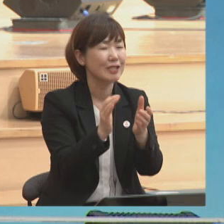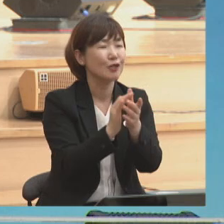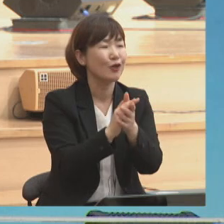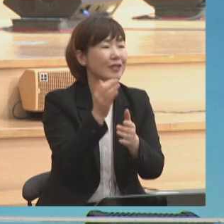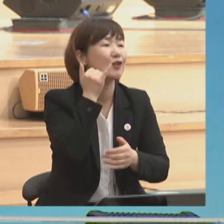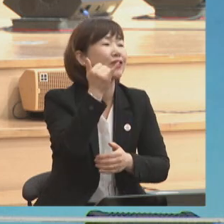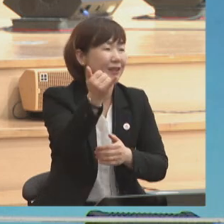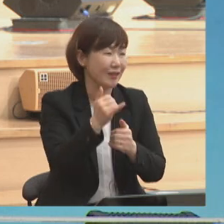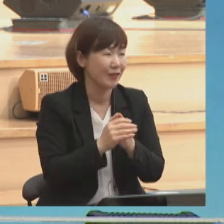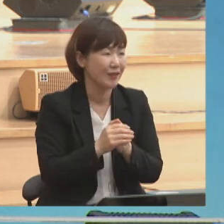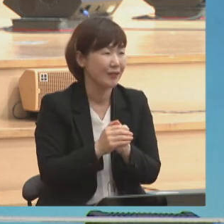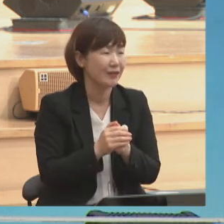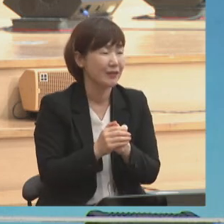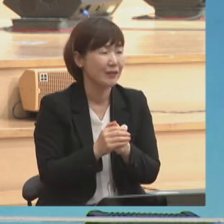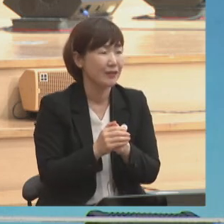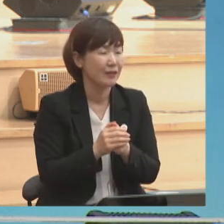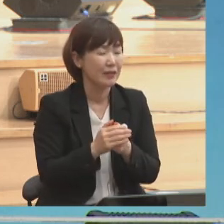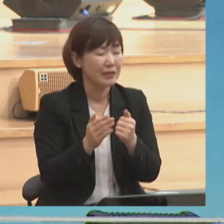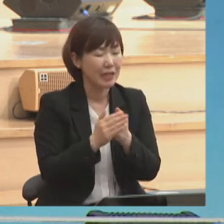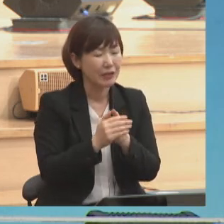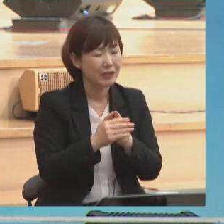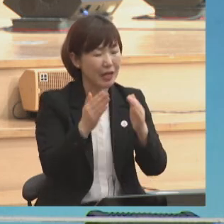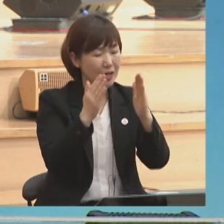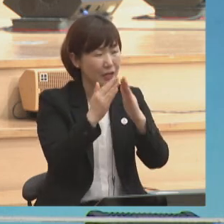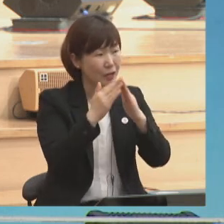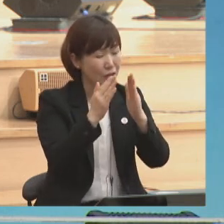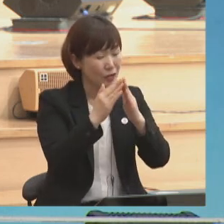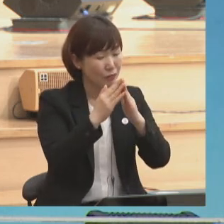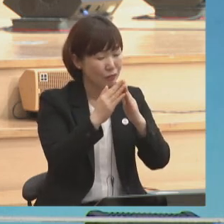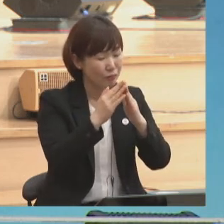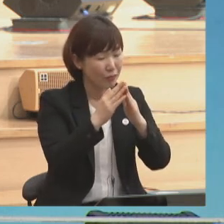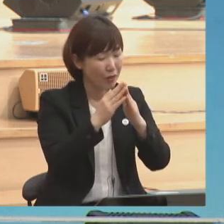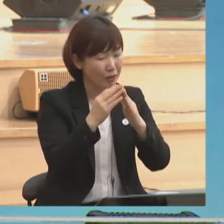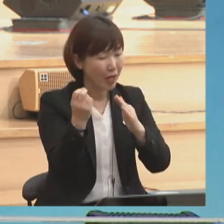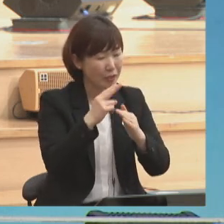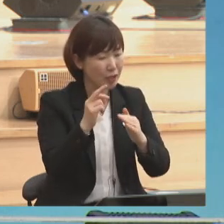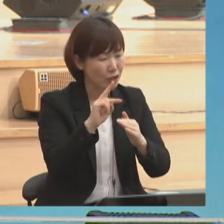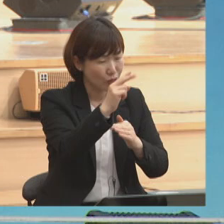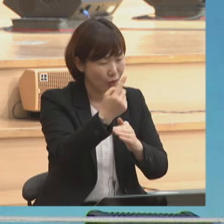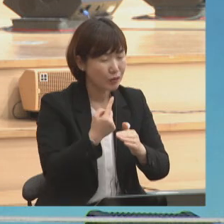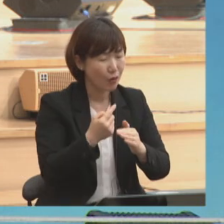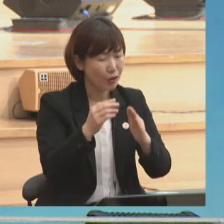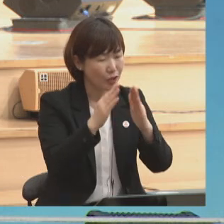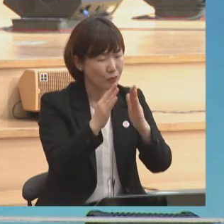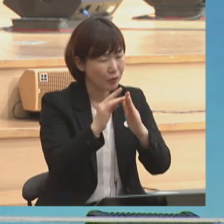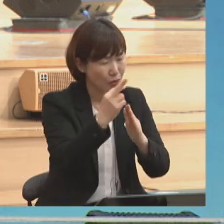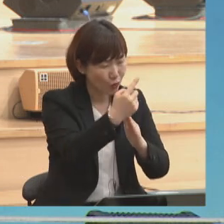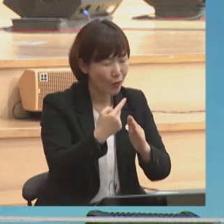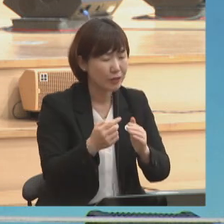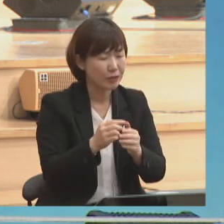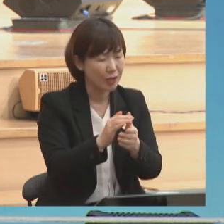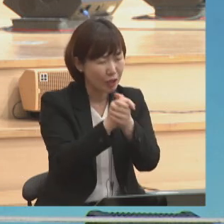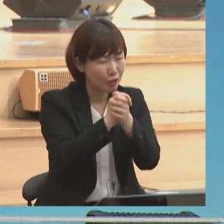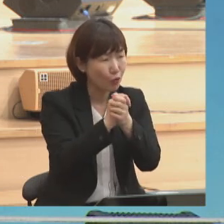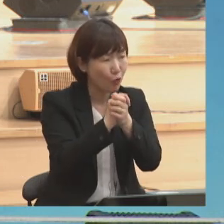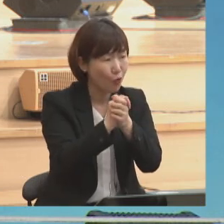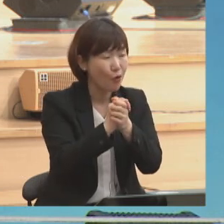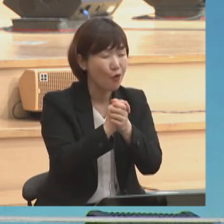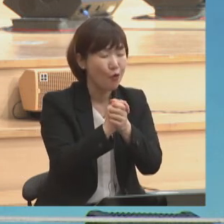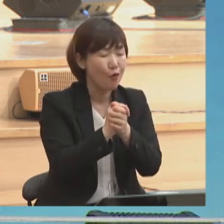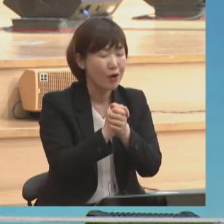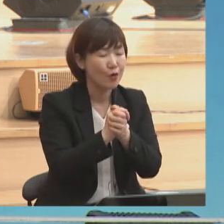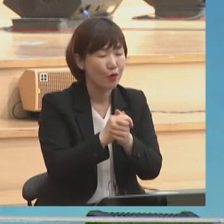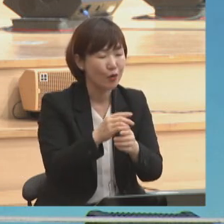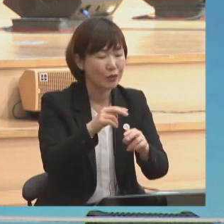아침이었어요. 귀가 후 다시 오후에 기도하러 교회에 왔는데 마침 진군식이라서 제 옆자리에 앉아